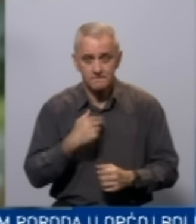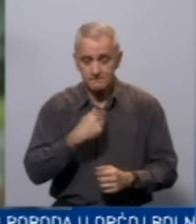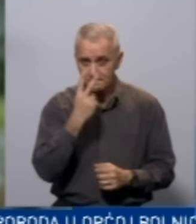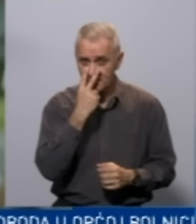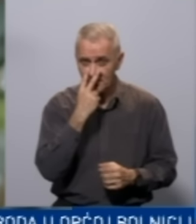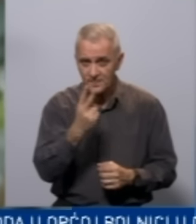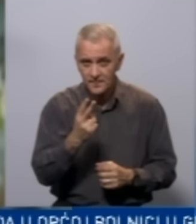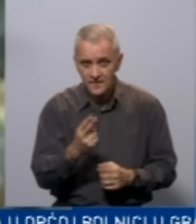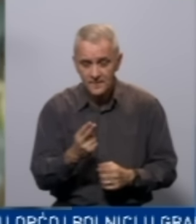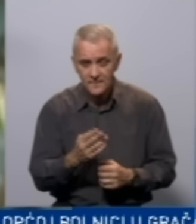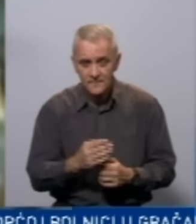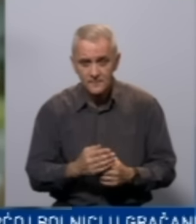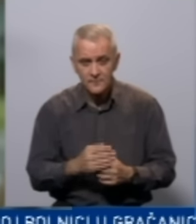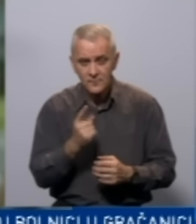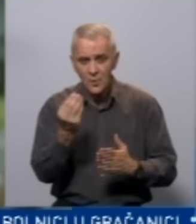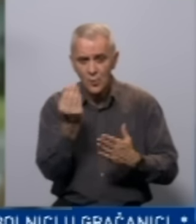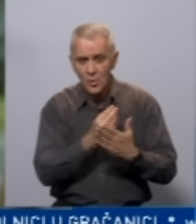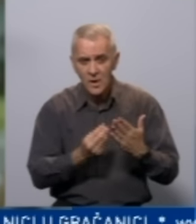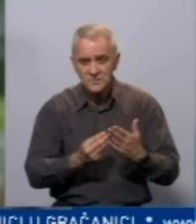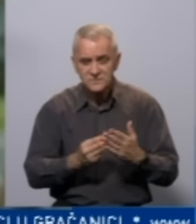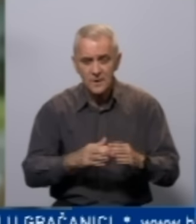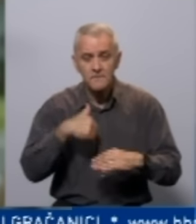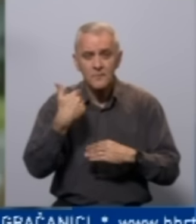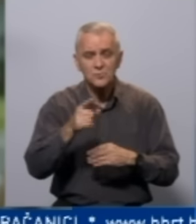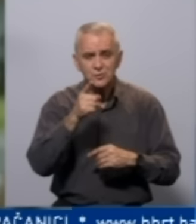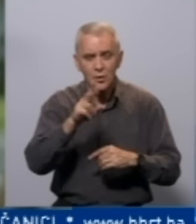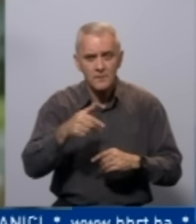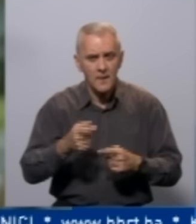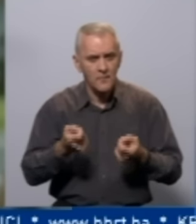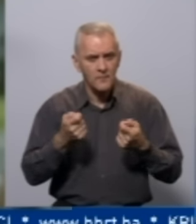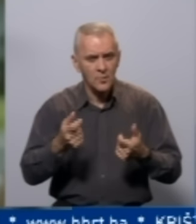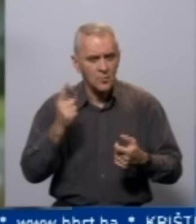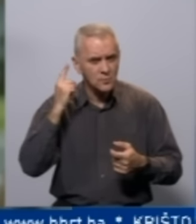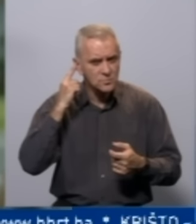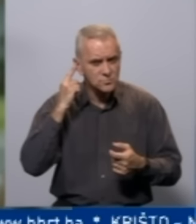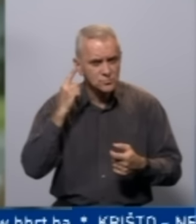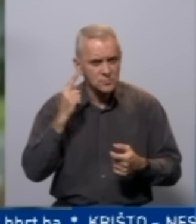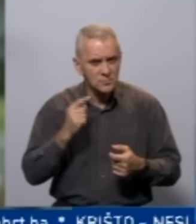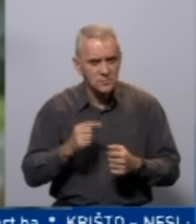se već i u nacrtu, odmah poslije toga smo imali priliku čuti da se radi na